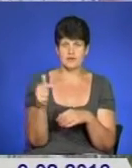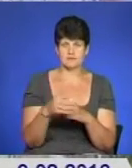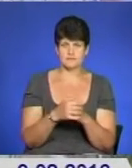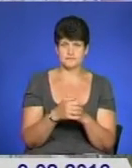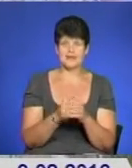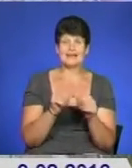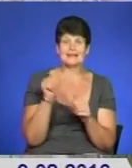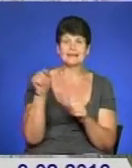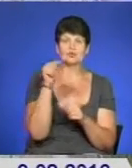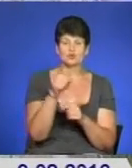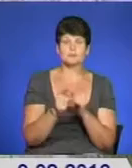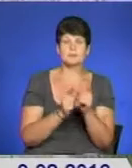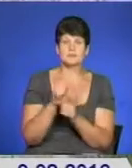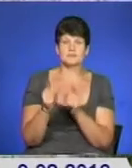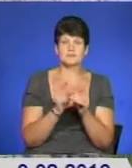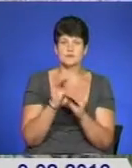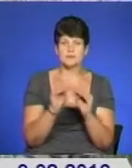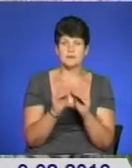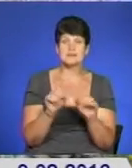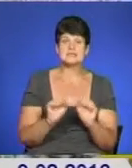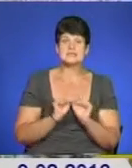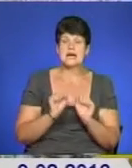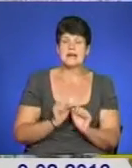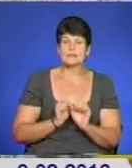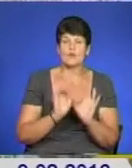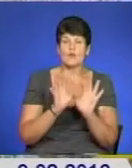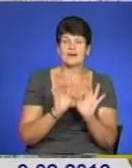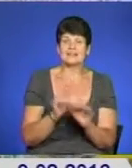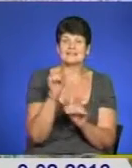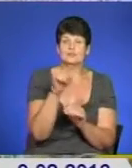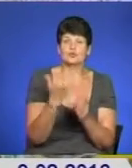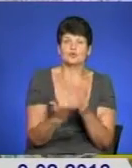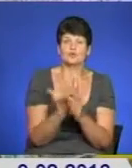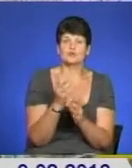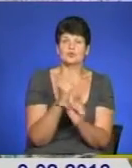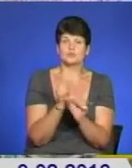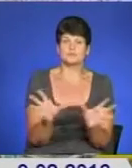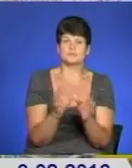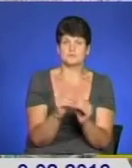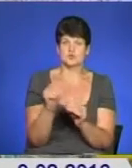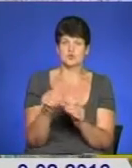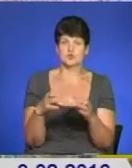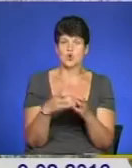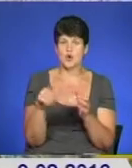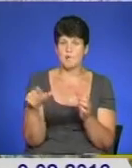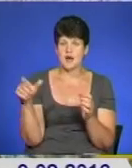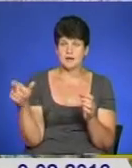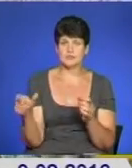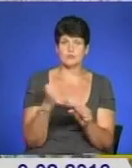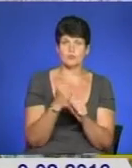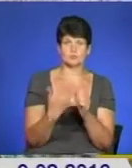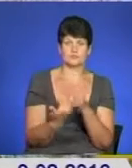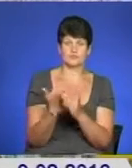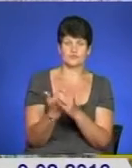інфраструктурні перебудові створеємо кооперативи ми Стараємося пропагувати ті інновації які ми впроваджуємо з громадами Тобто ми робимо певні інновації по селах